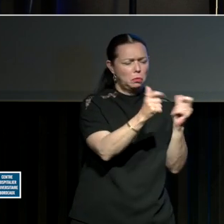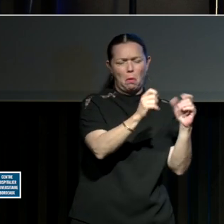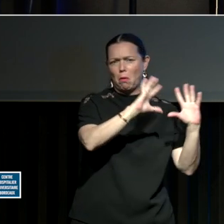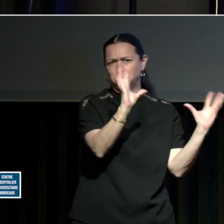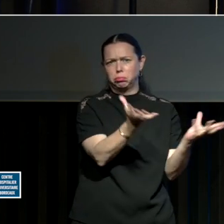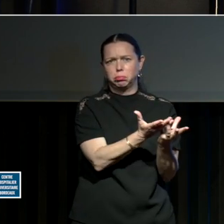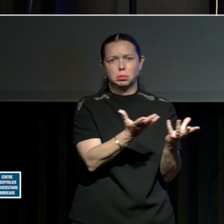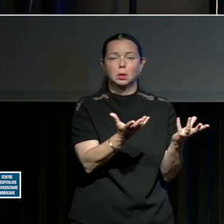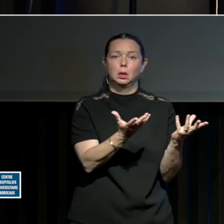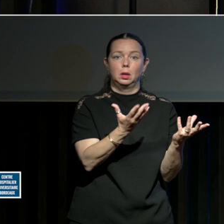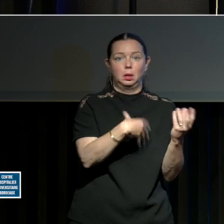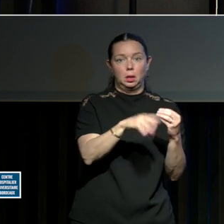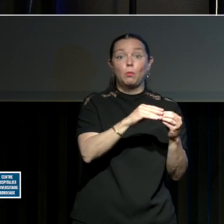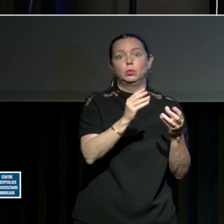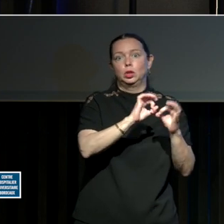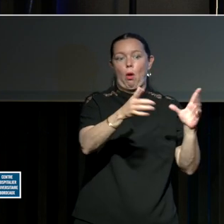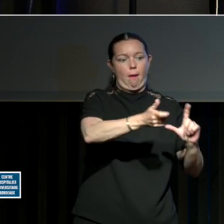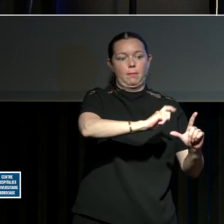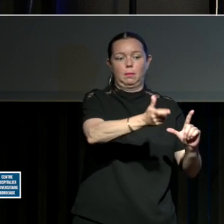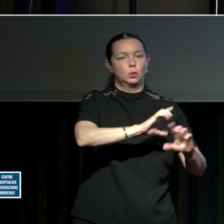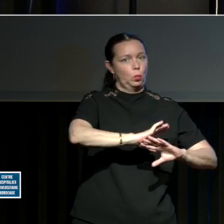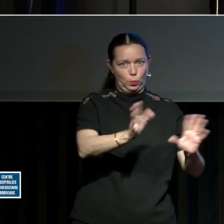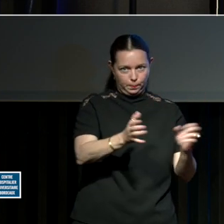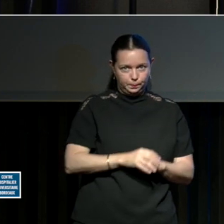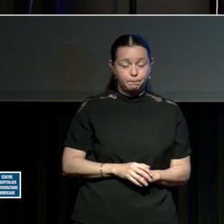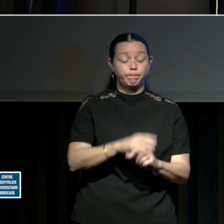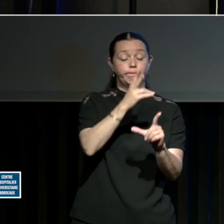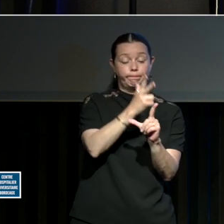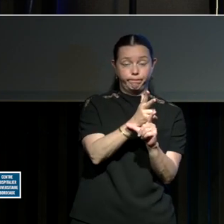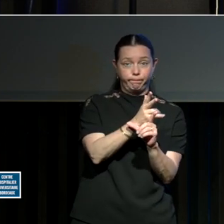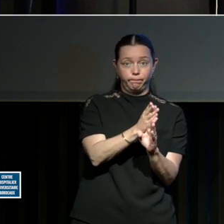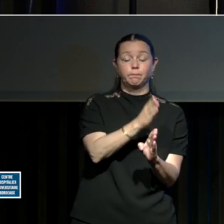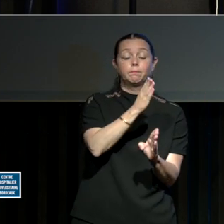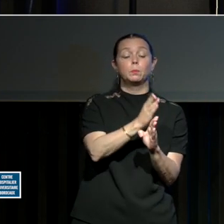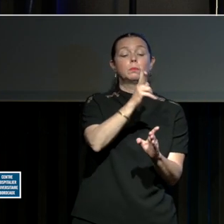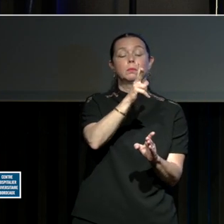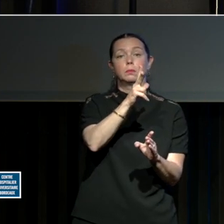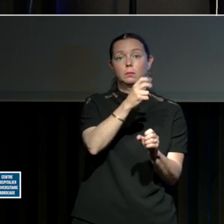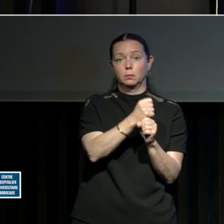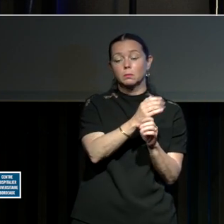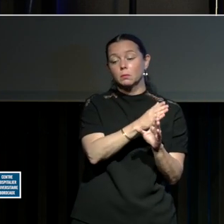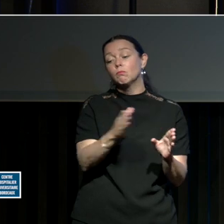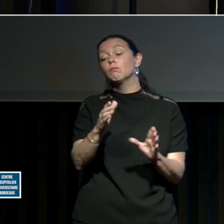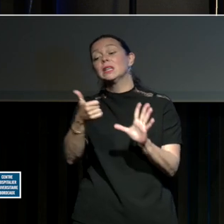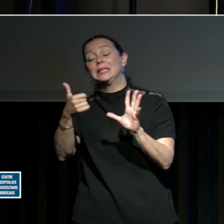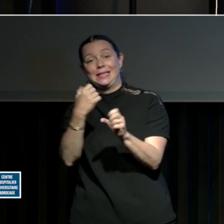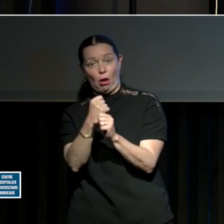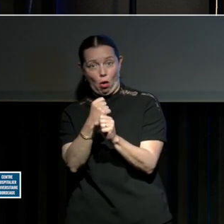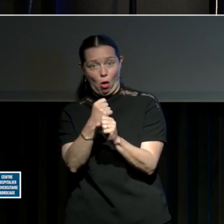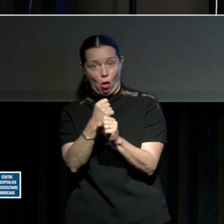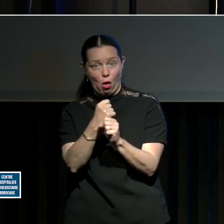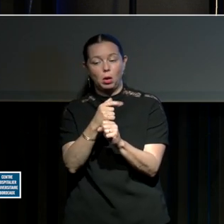en particulier les écrans non interactifs. Et puis, à partir de 6 ans, il